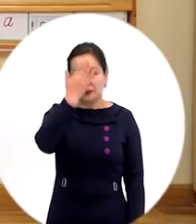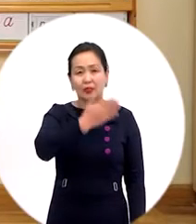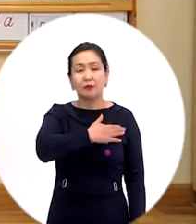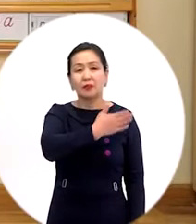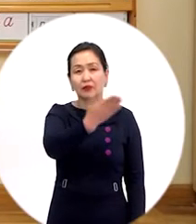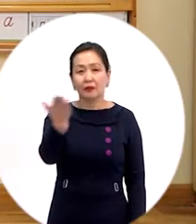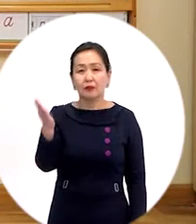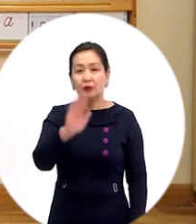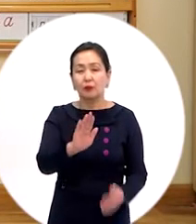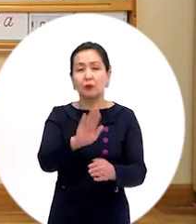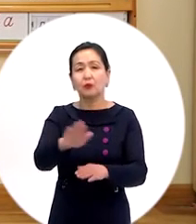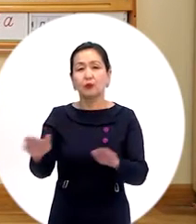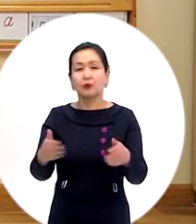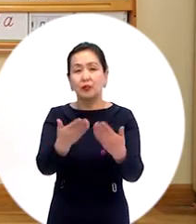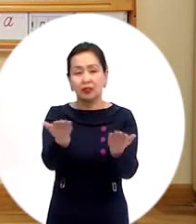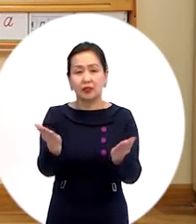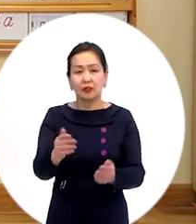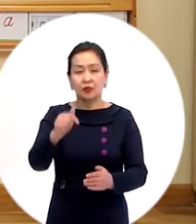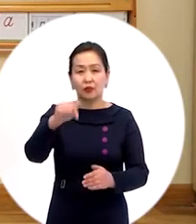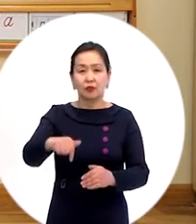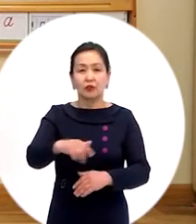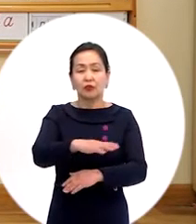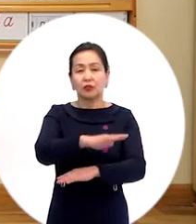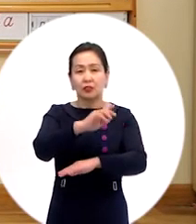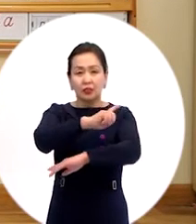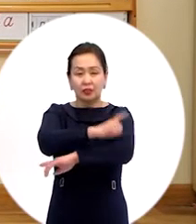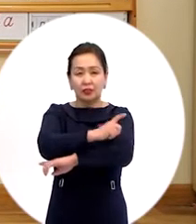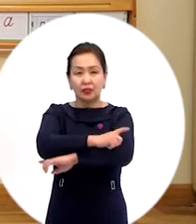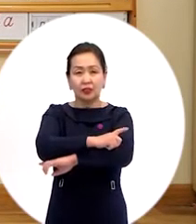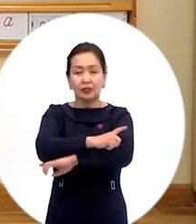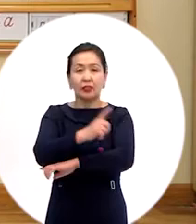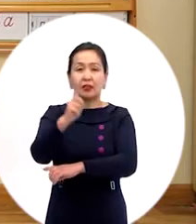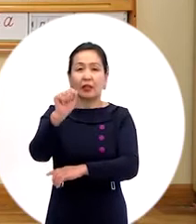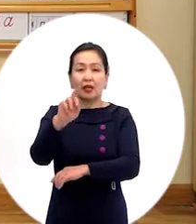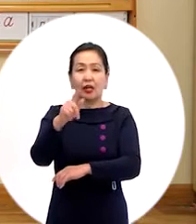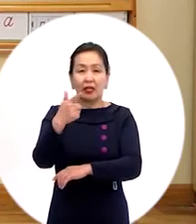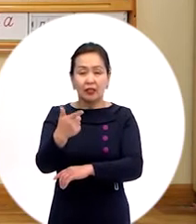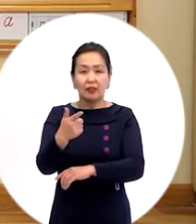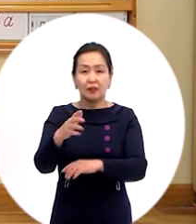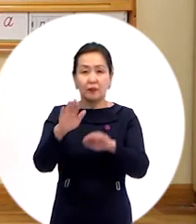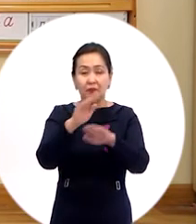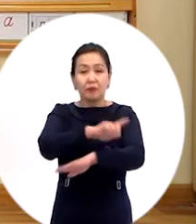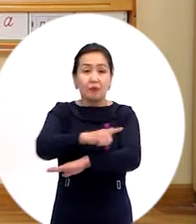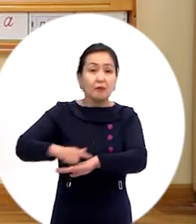Сайн байцгаана уу хүүхдүүдээ. Бид өнөөдрийн хичээлээр хаяг байршлаа зөв хэлж